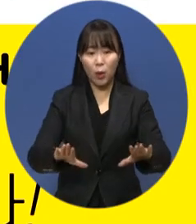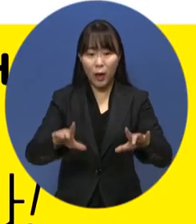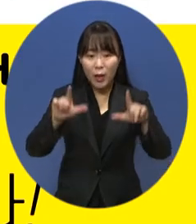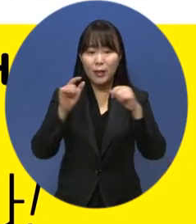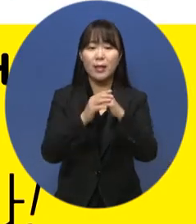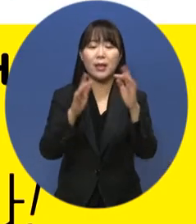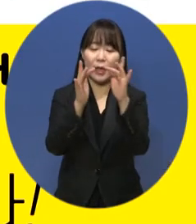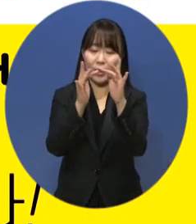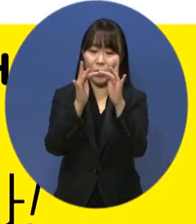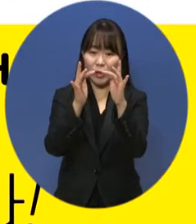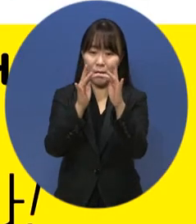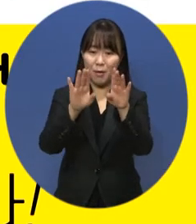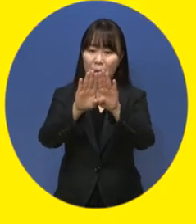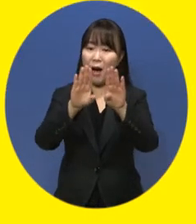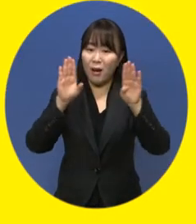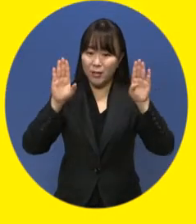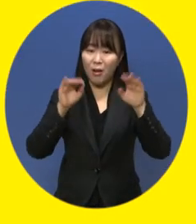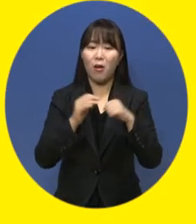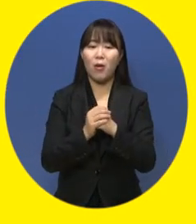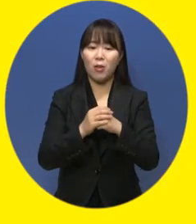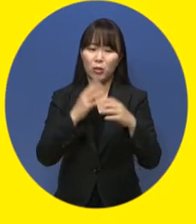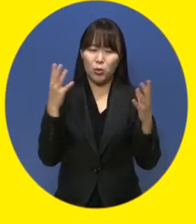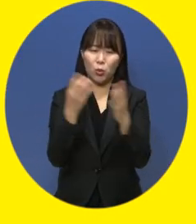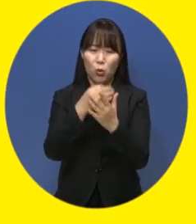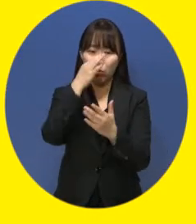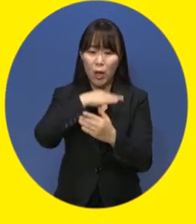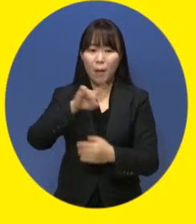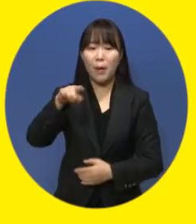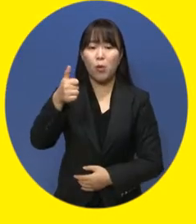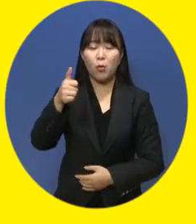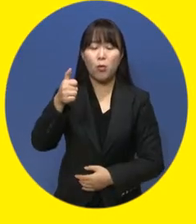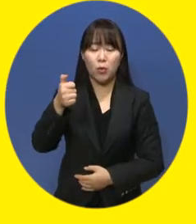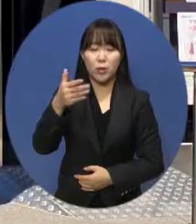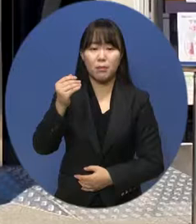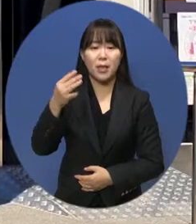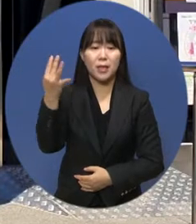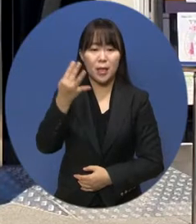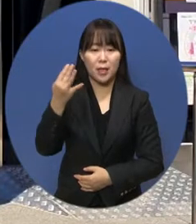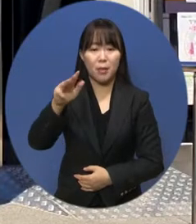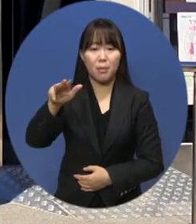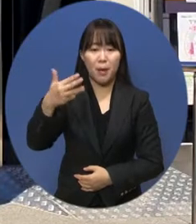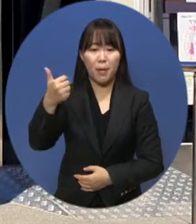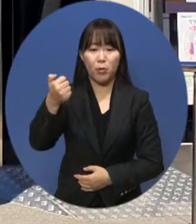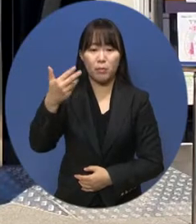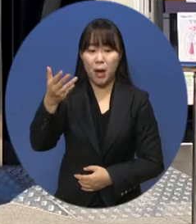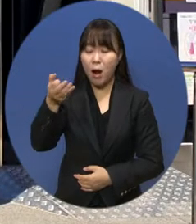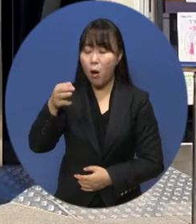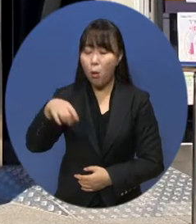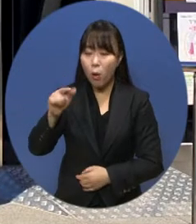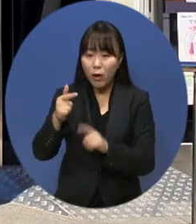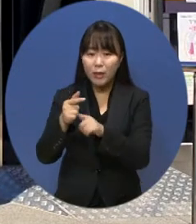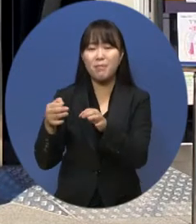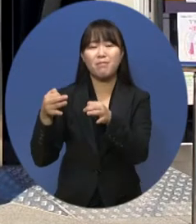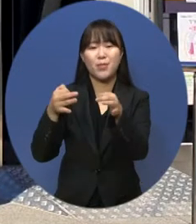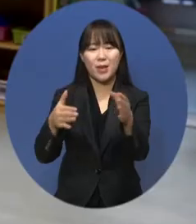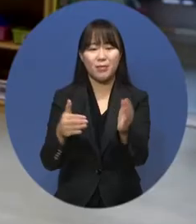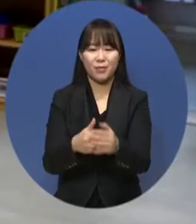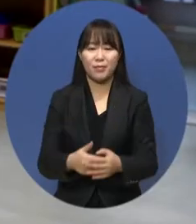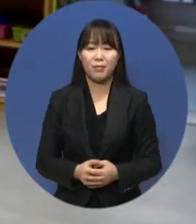온라인으로 개최하여 총수익 150만 4858 원을 기부했습니다